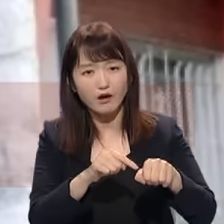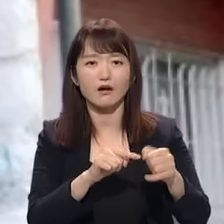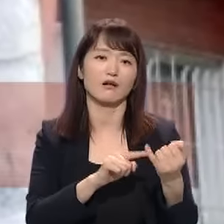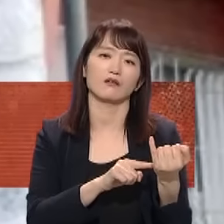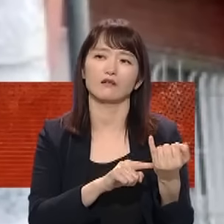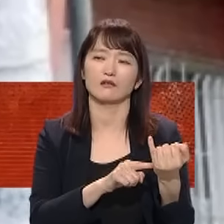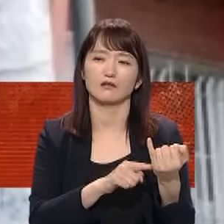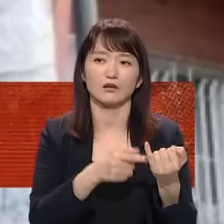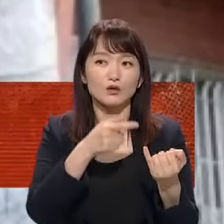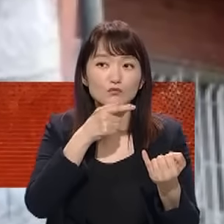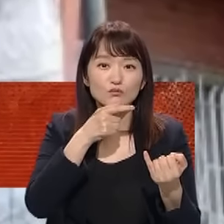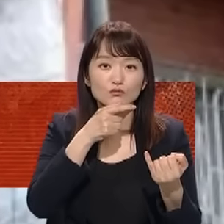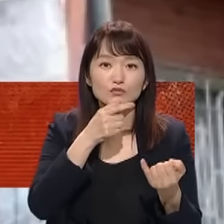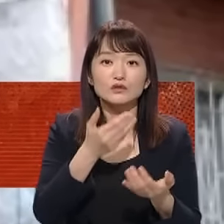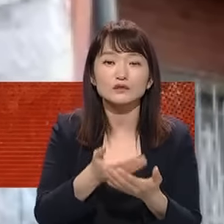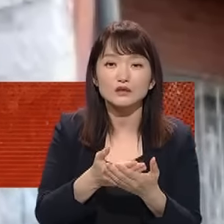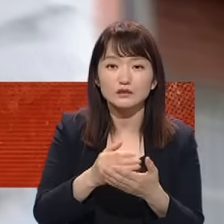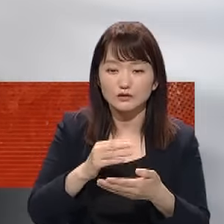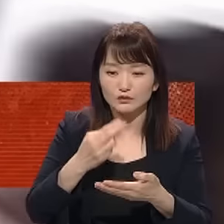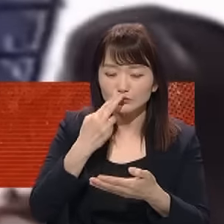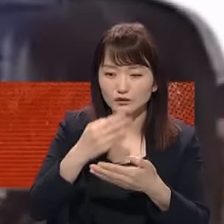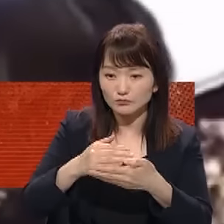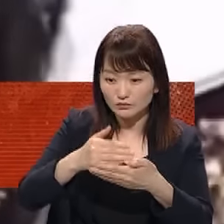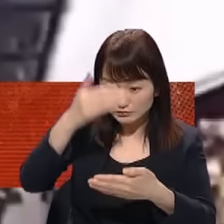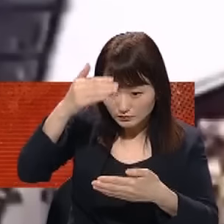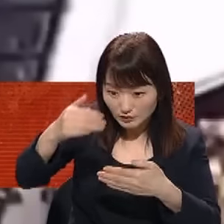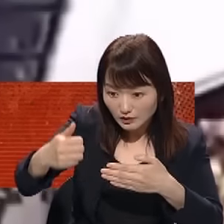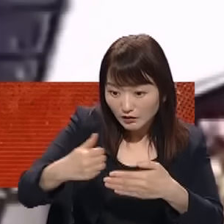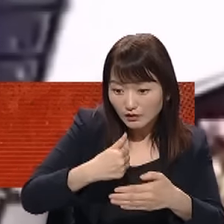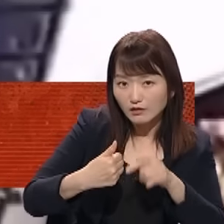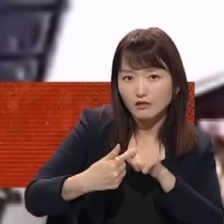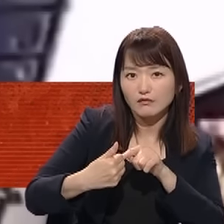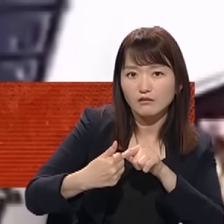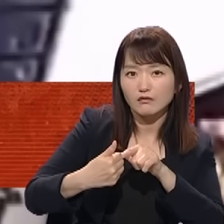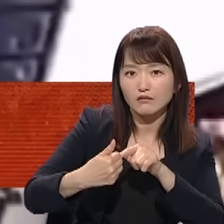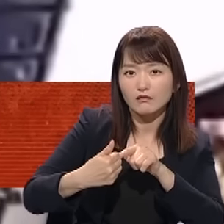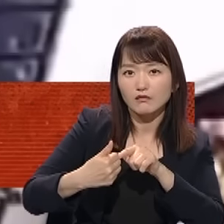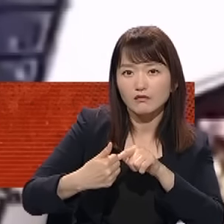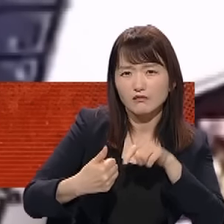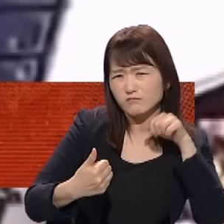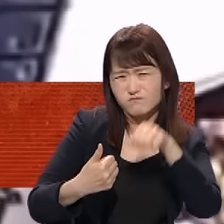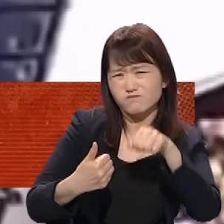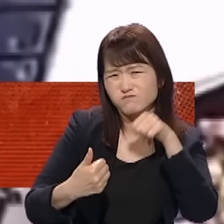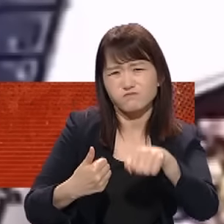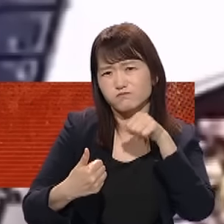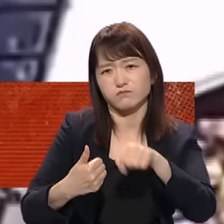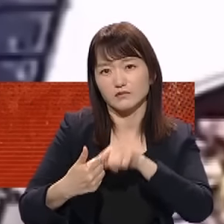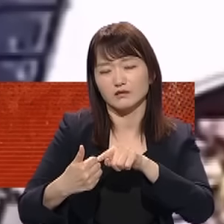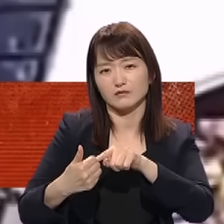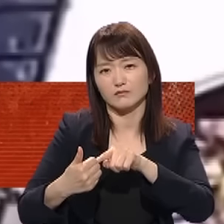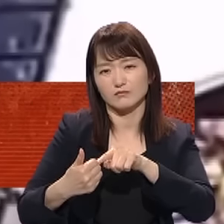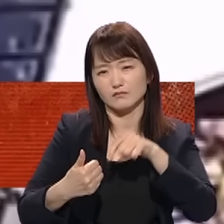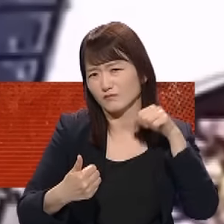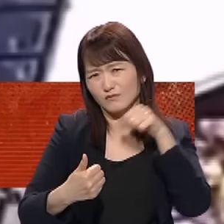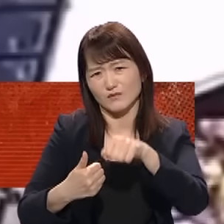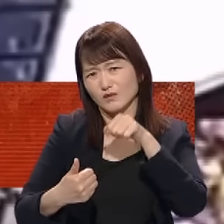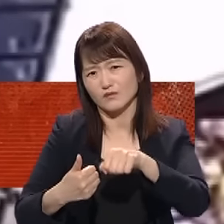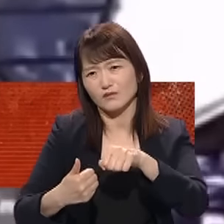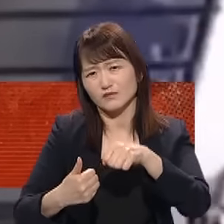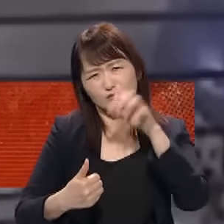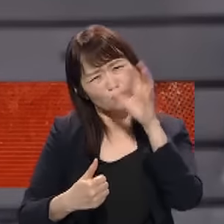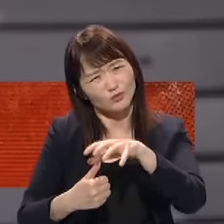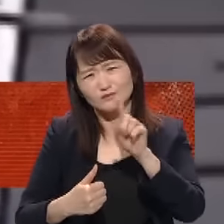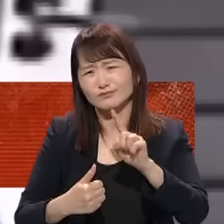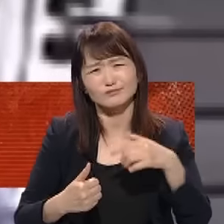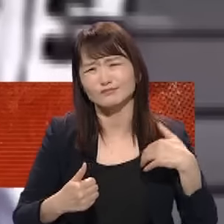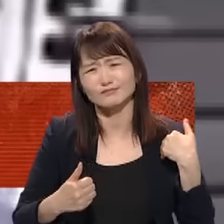좋니. 물 한 잔 달라는 부탁에 속아 창구를 열어줬다가 당황했지만 자세 나오잖아. 모든 킥복싱 기술을 사용해 강도를 물리친 건지 혼을 내준